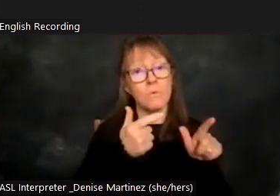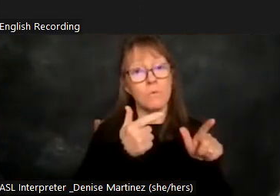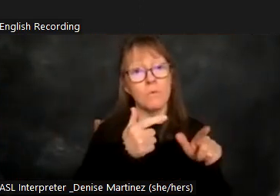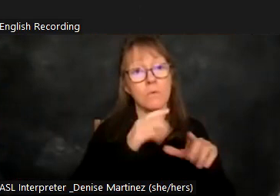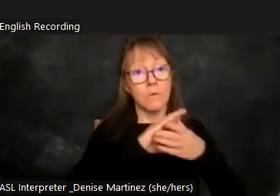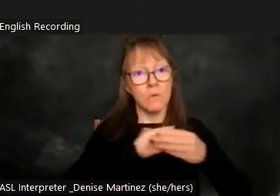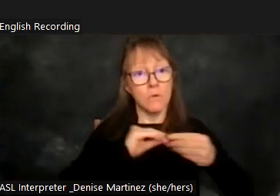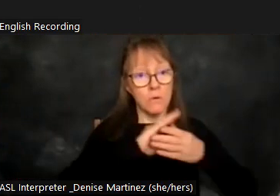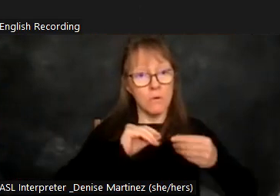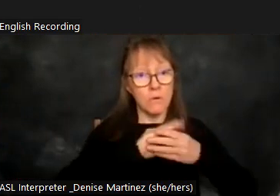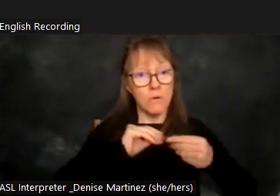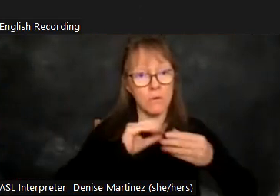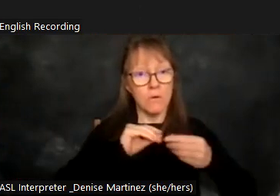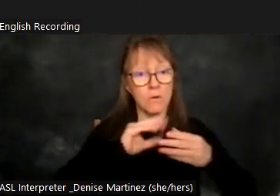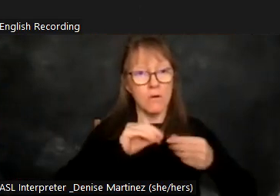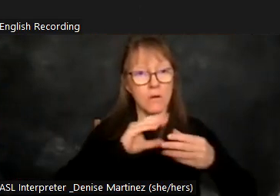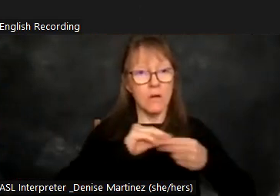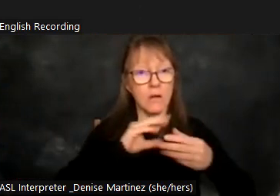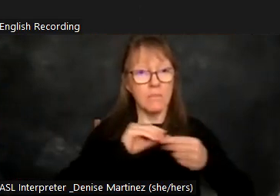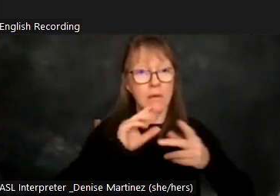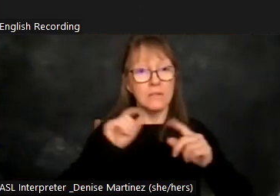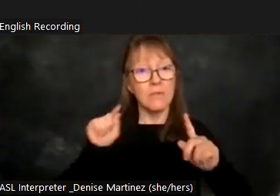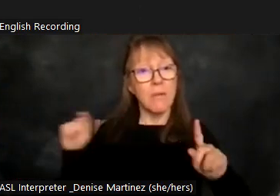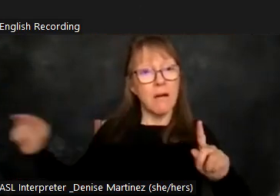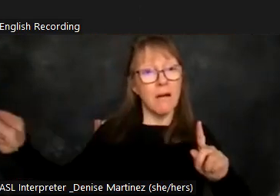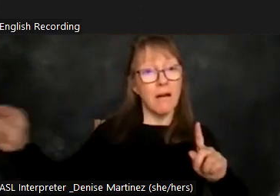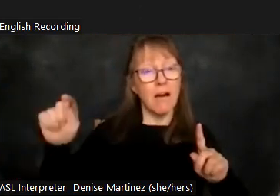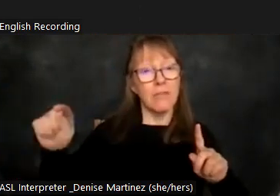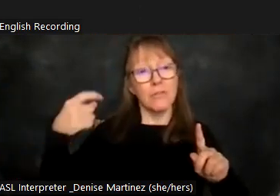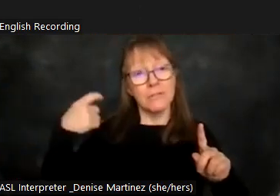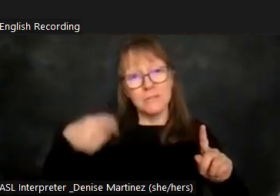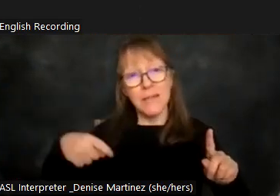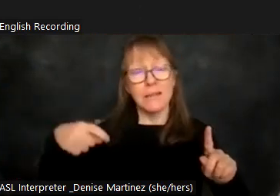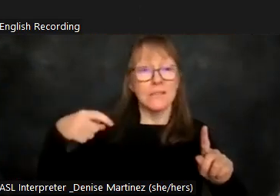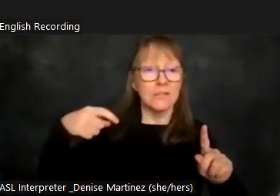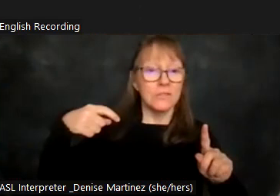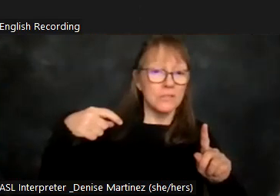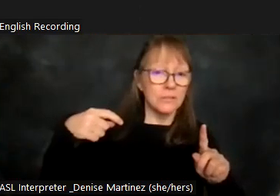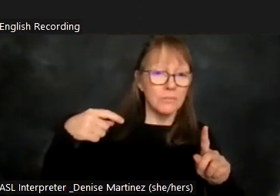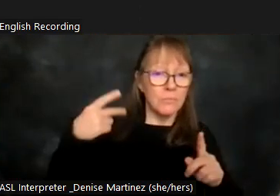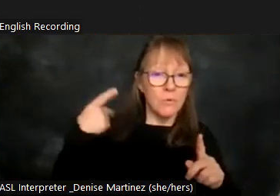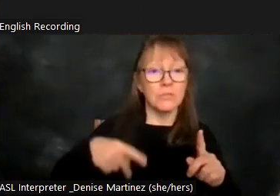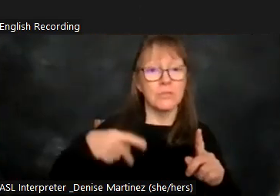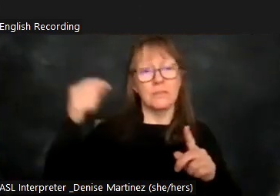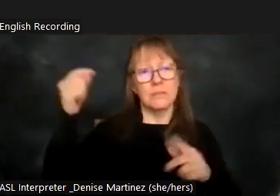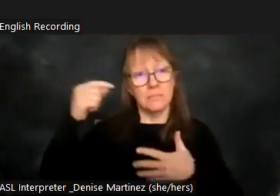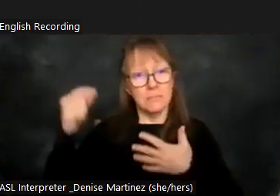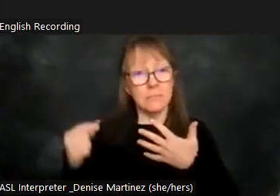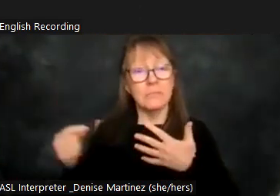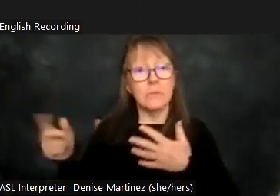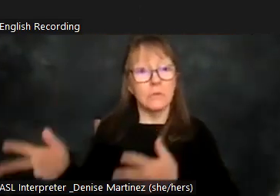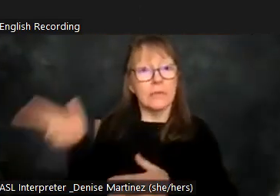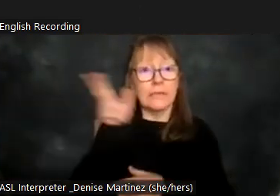tout commentaire, toute opinion mon en anglais. Interprète yo, t'en prie.